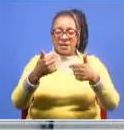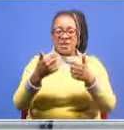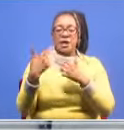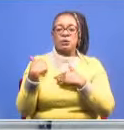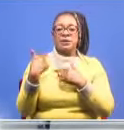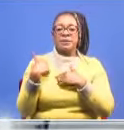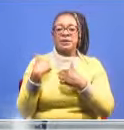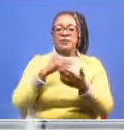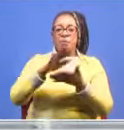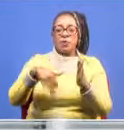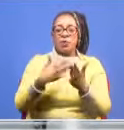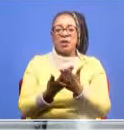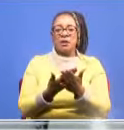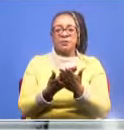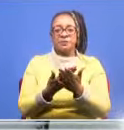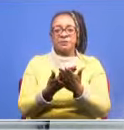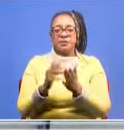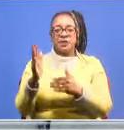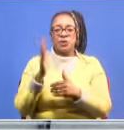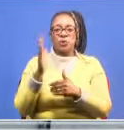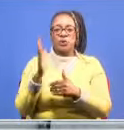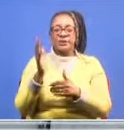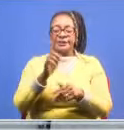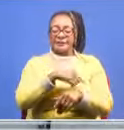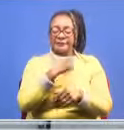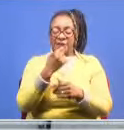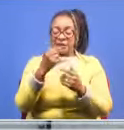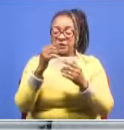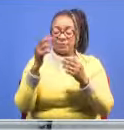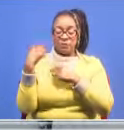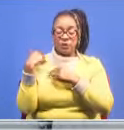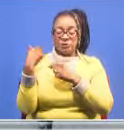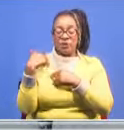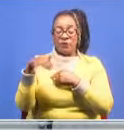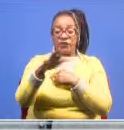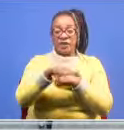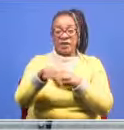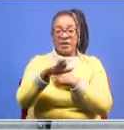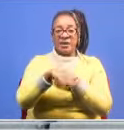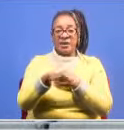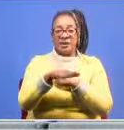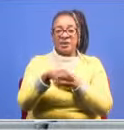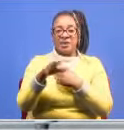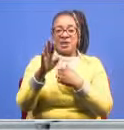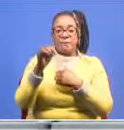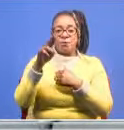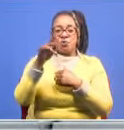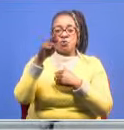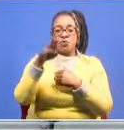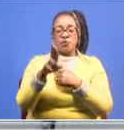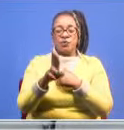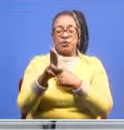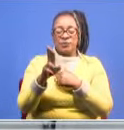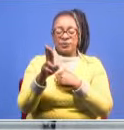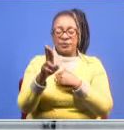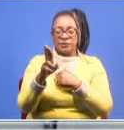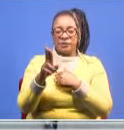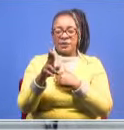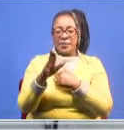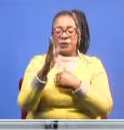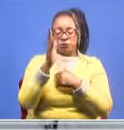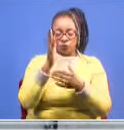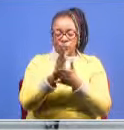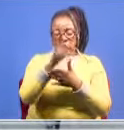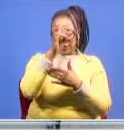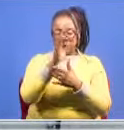from all the security chiefs responsible for the area surrounding Mukuru kwa Jenga. It is critical that